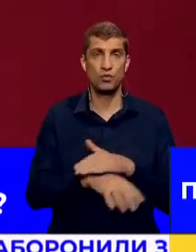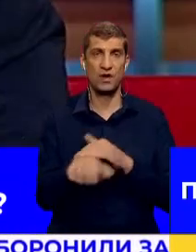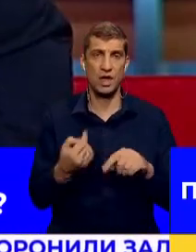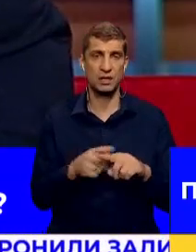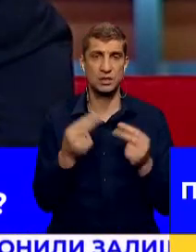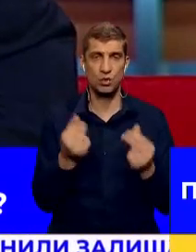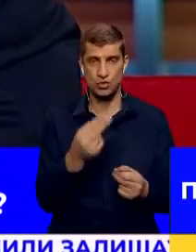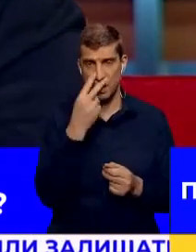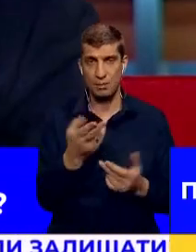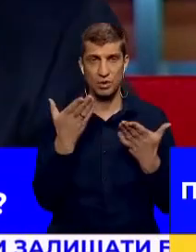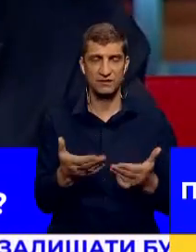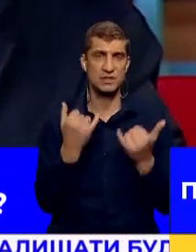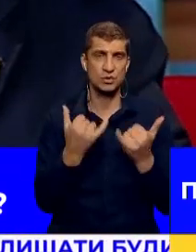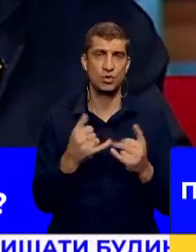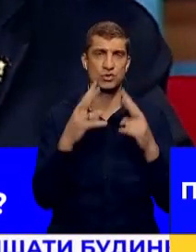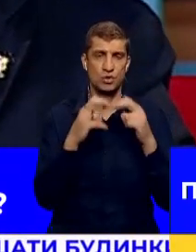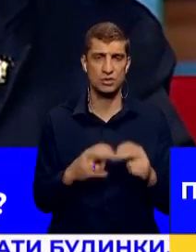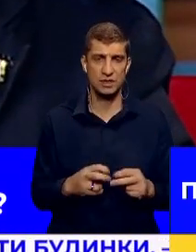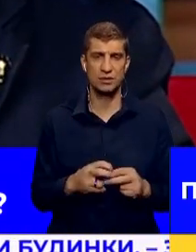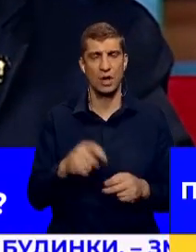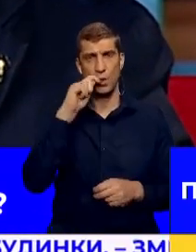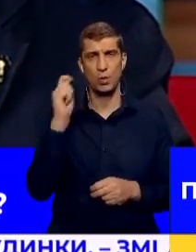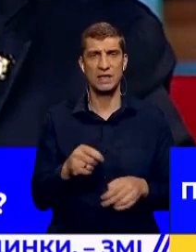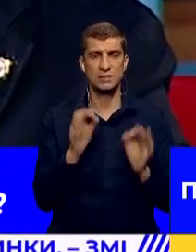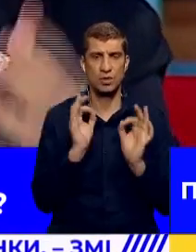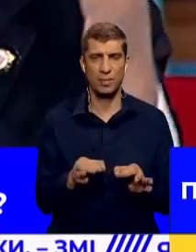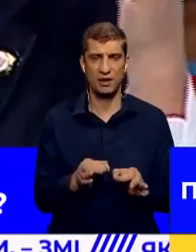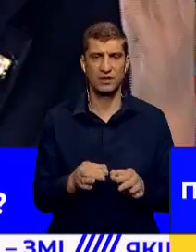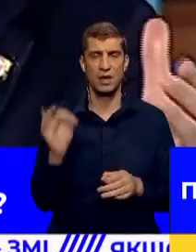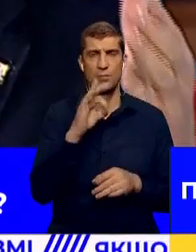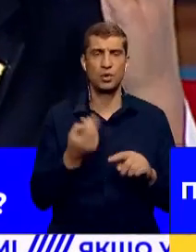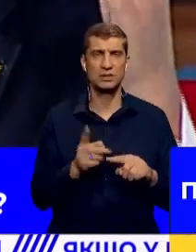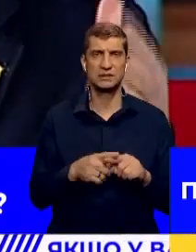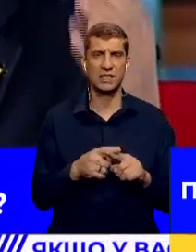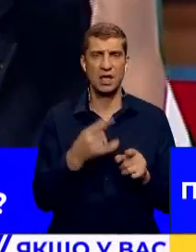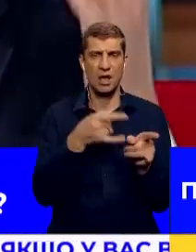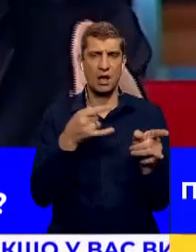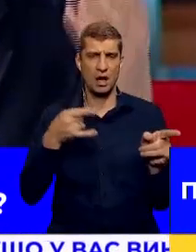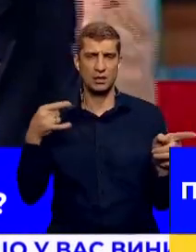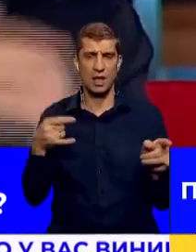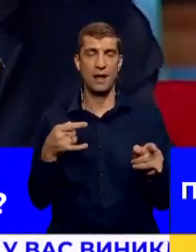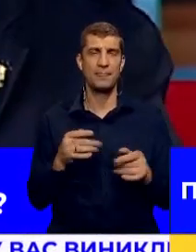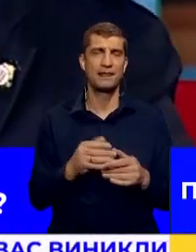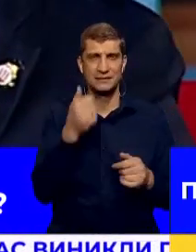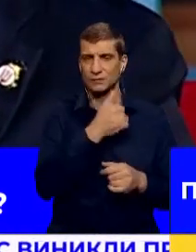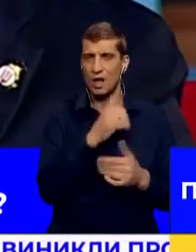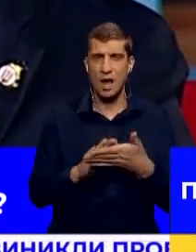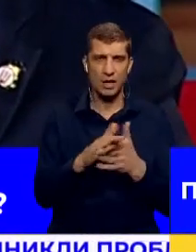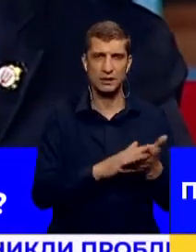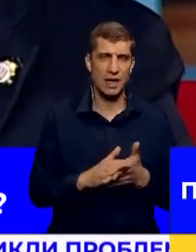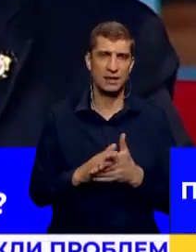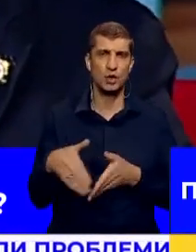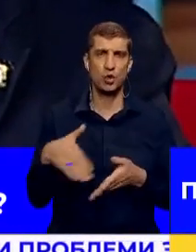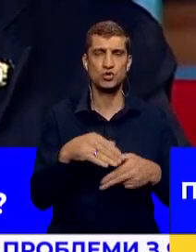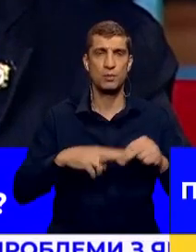гроші. Подивіться сьогоднішнє розслідування «Української правди» про цей картель, змову на дорожньому